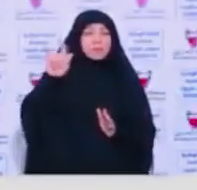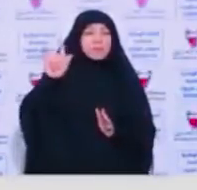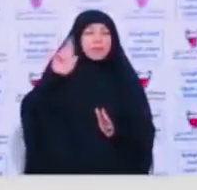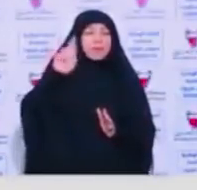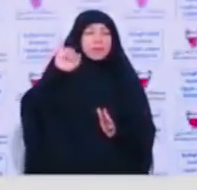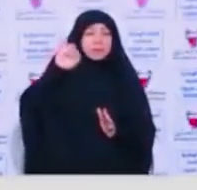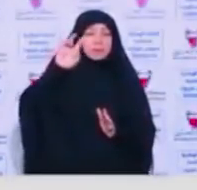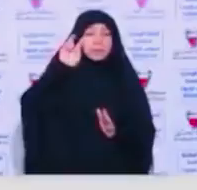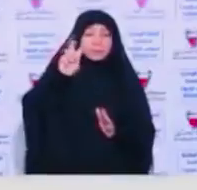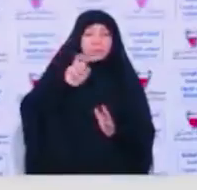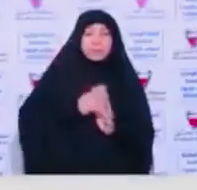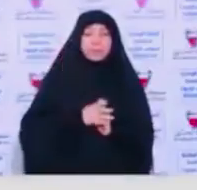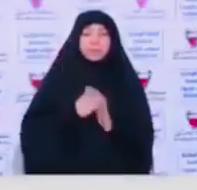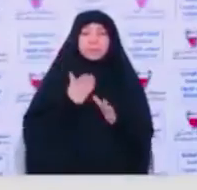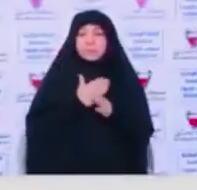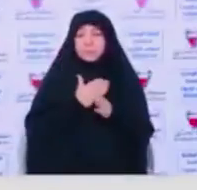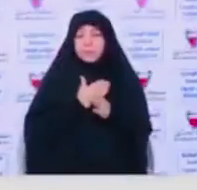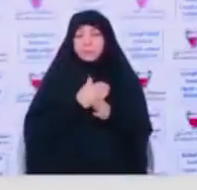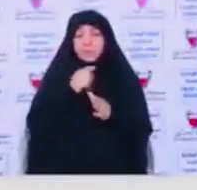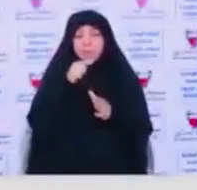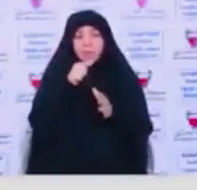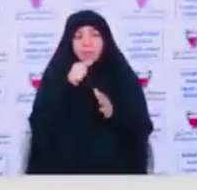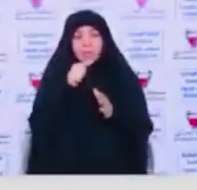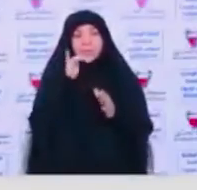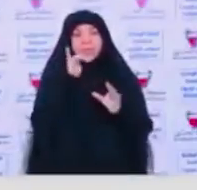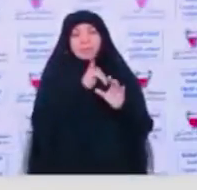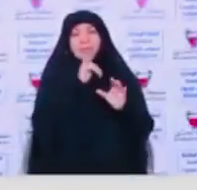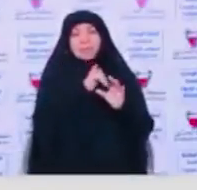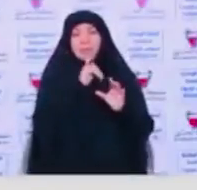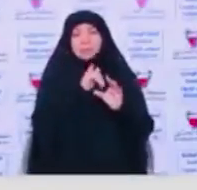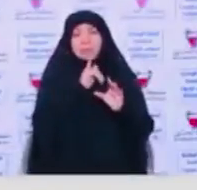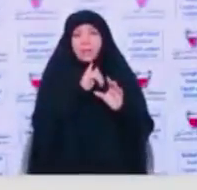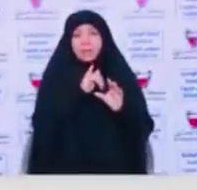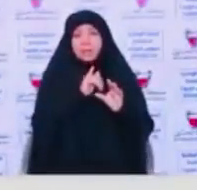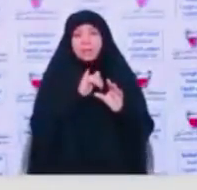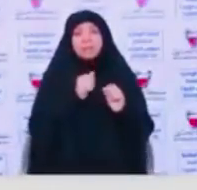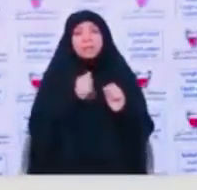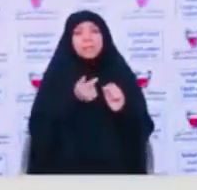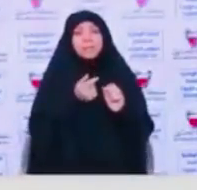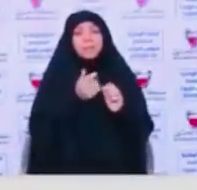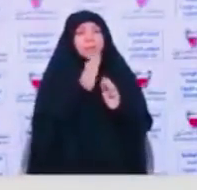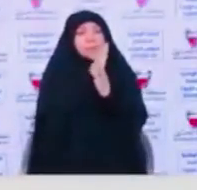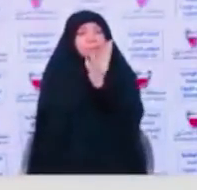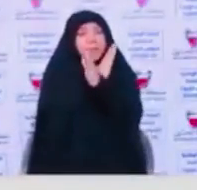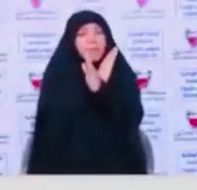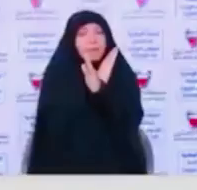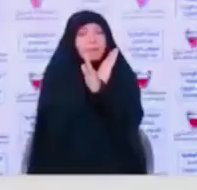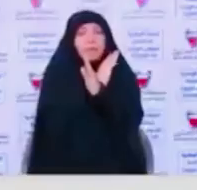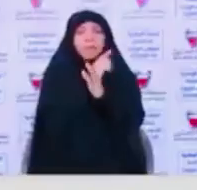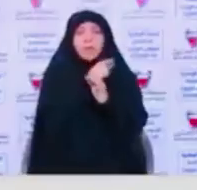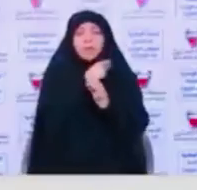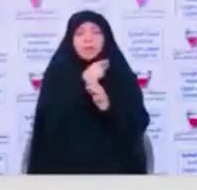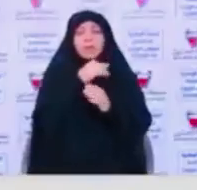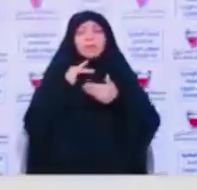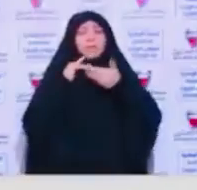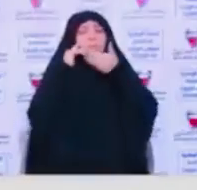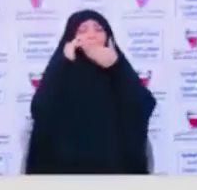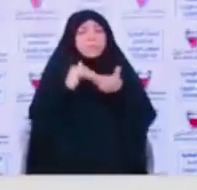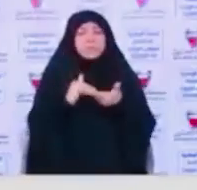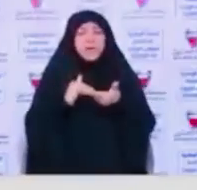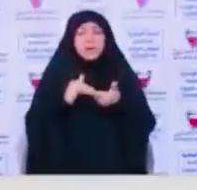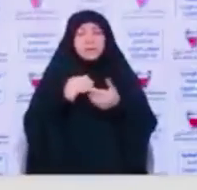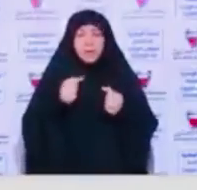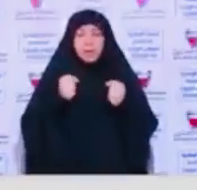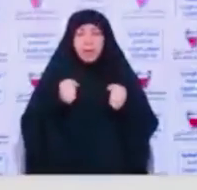هي اللي تتكون فيها أجسام المضادة، إحنا نسميها البروتينز أو البروتينات. هذه الأجسام المضادة فعلا